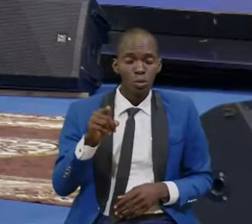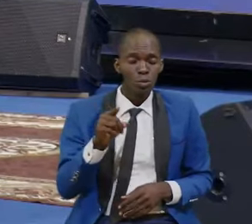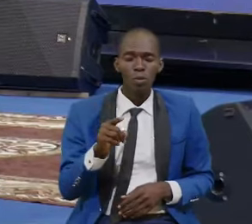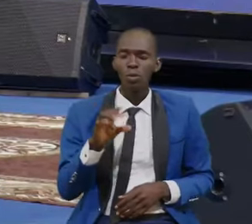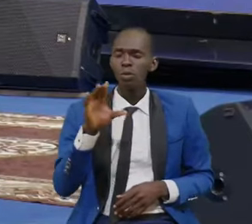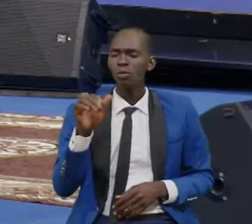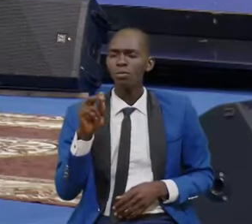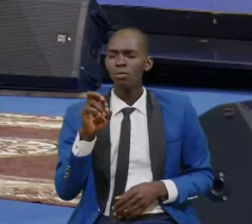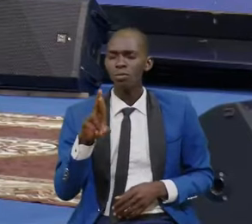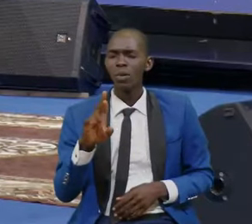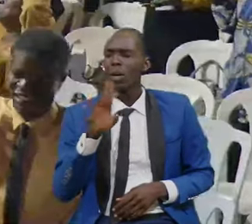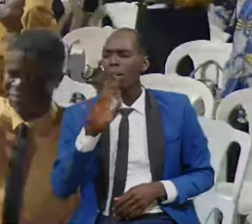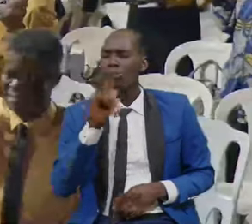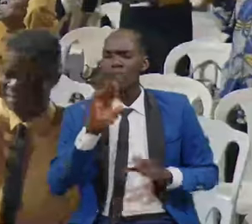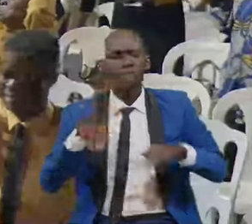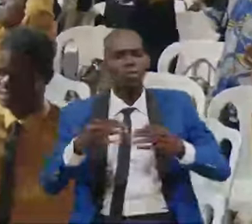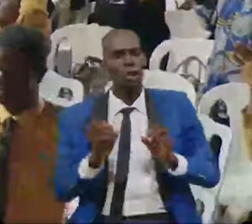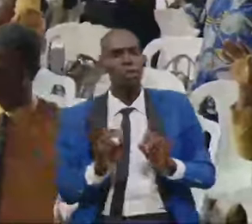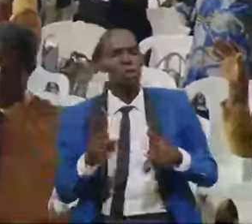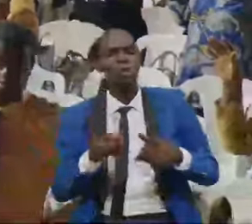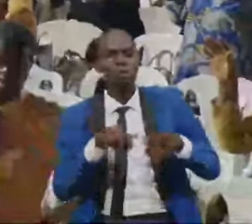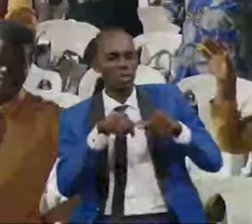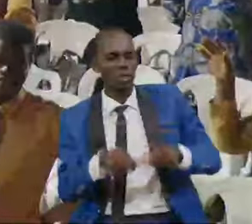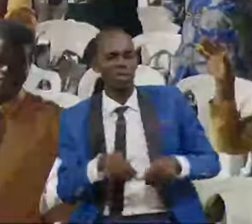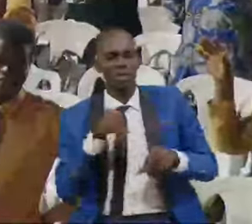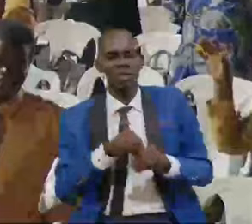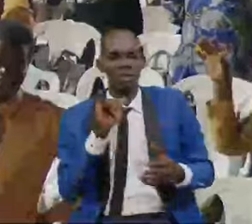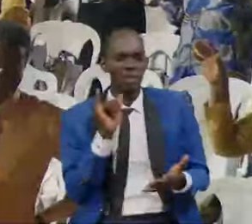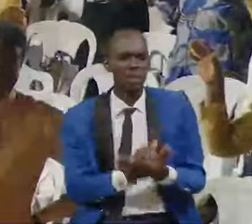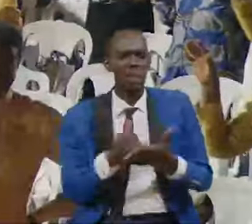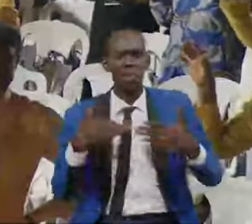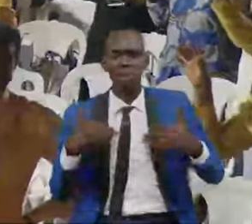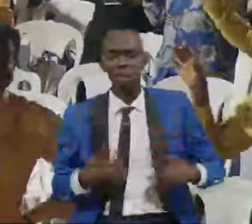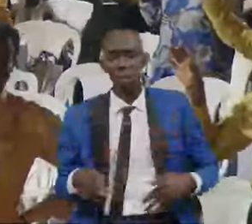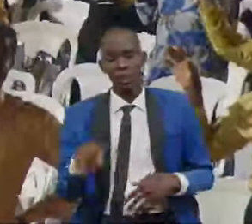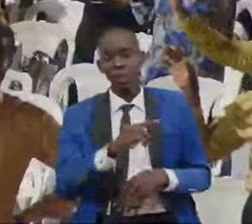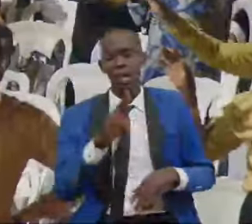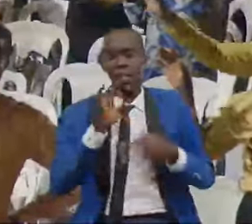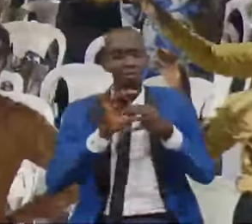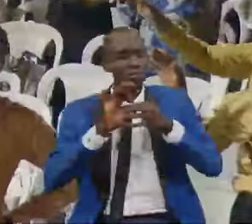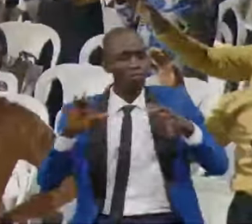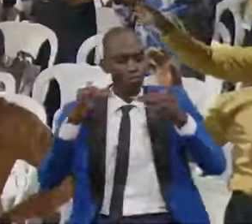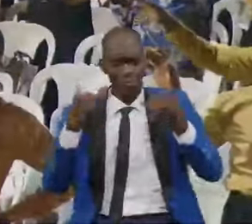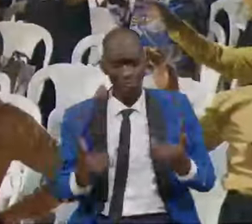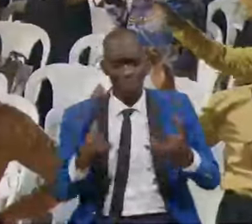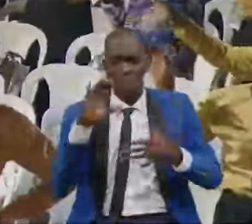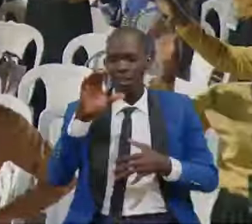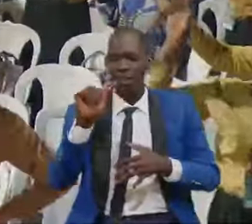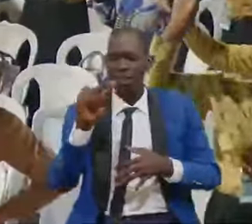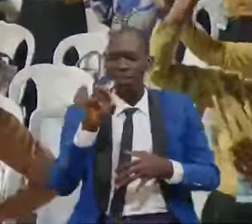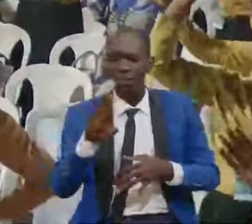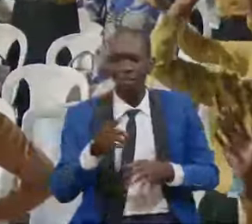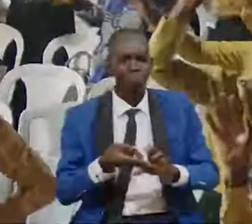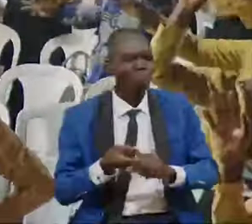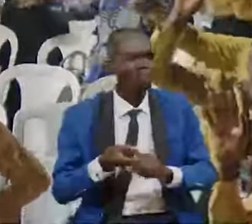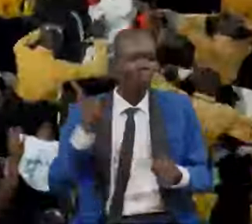Tu n'as aucune chance de rester là-bas, dans ce corps. Ils sont déjà déliés. Cancer, sors